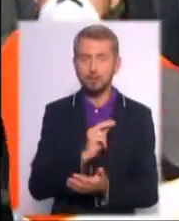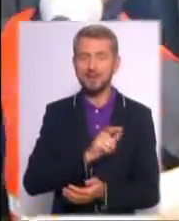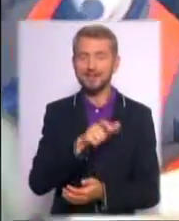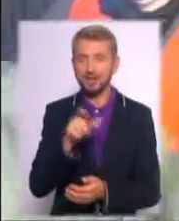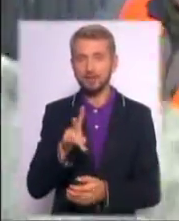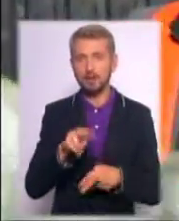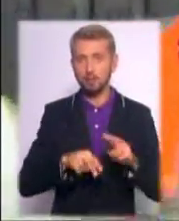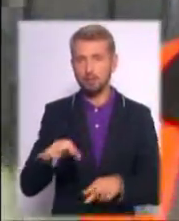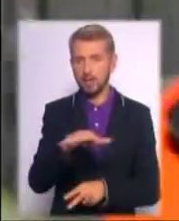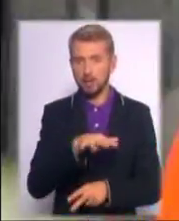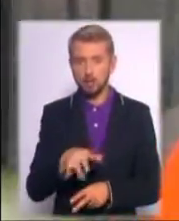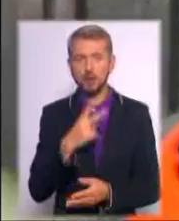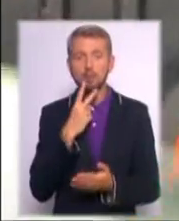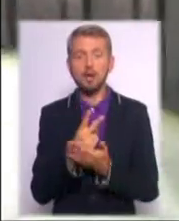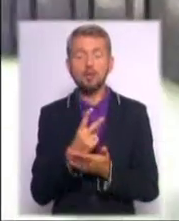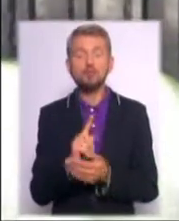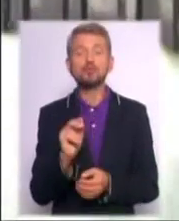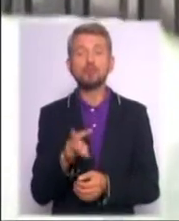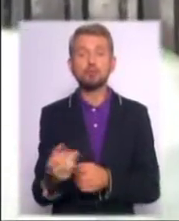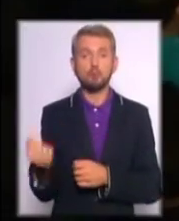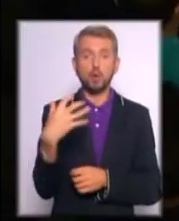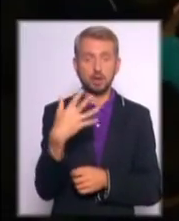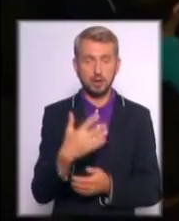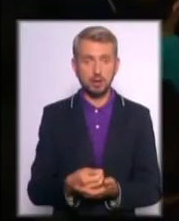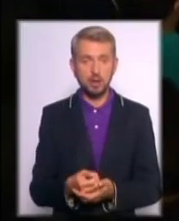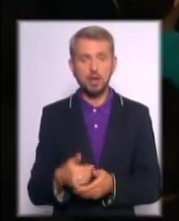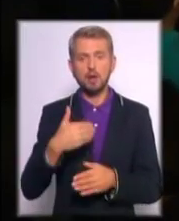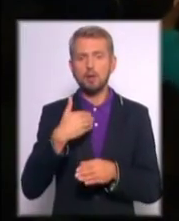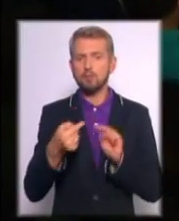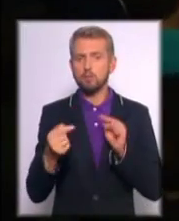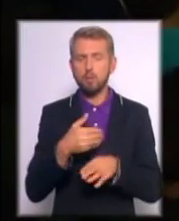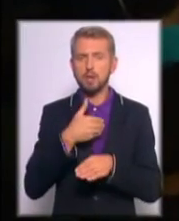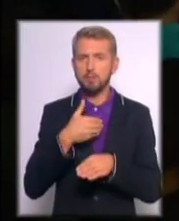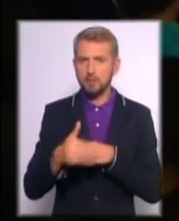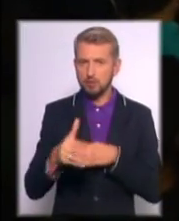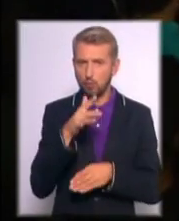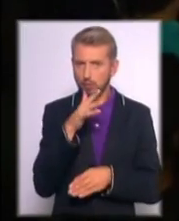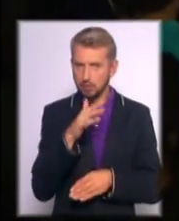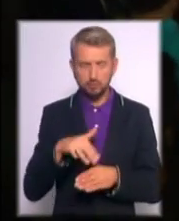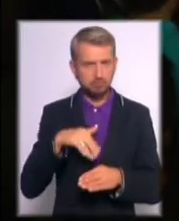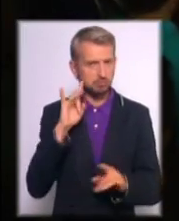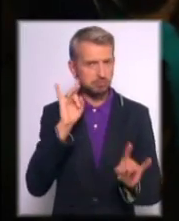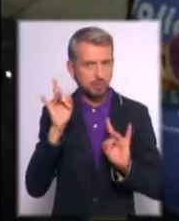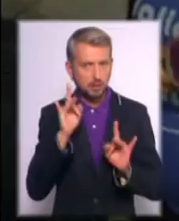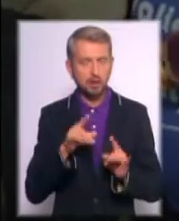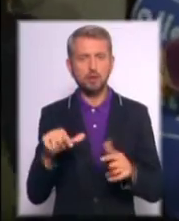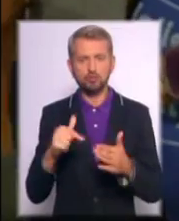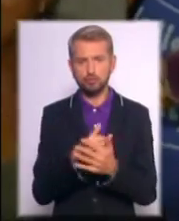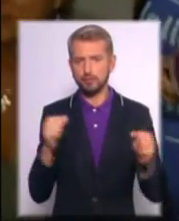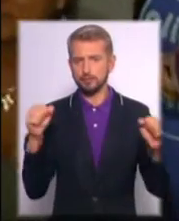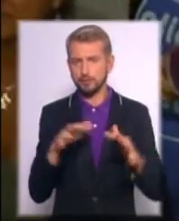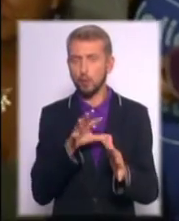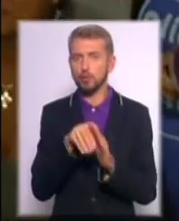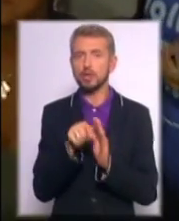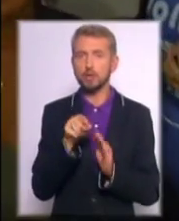будмайданчику. Покажіть, чим нас вчора бросали. Попри пізню годину, неподалік майданчика доволі гамірно. Активісти знов вийшли на зібрання. Долучилися до